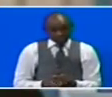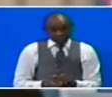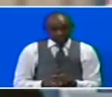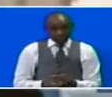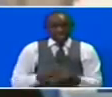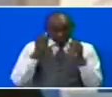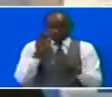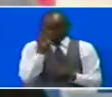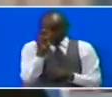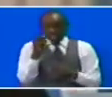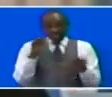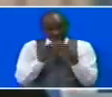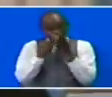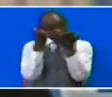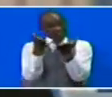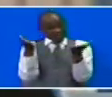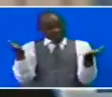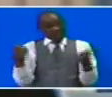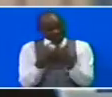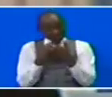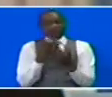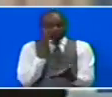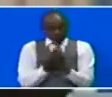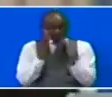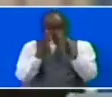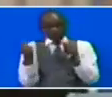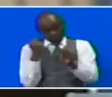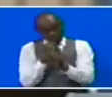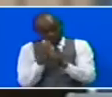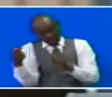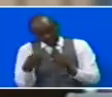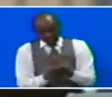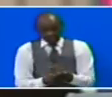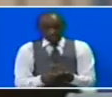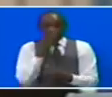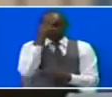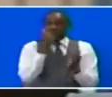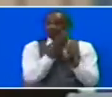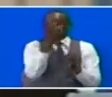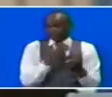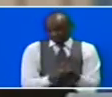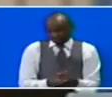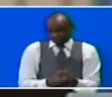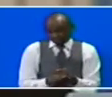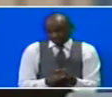mkiona vyaelea waswahili wawaambia jua vimeundwa. In 2014,